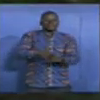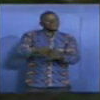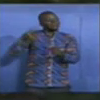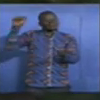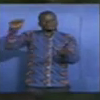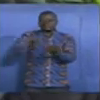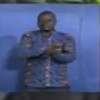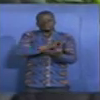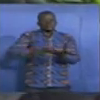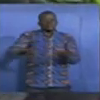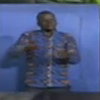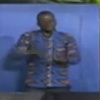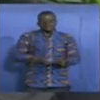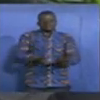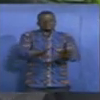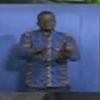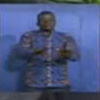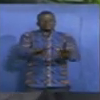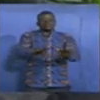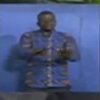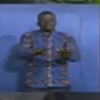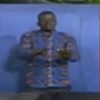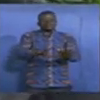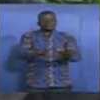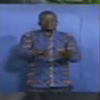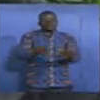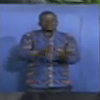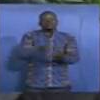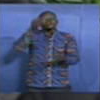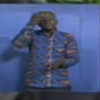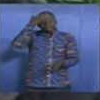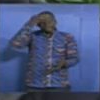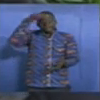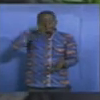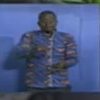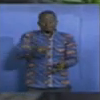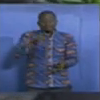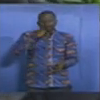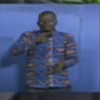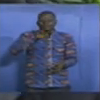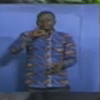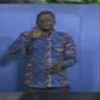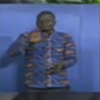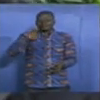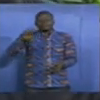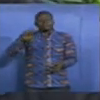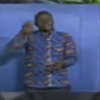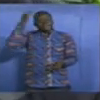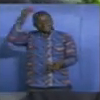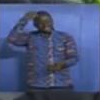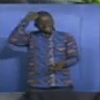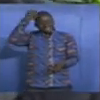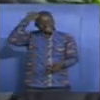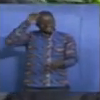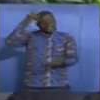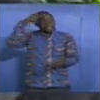une décennie. On sait par exemple que les néonicotinoïdes attaquent le cerveau de l'insecte et influencent ses capacités